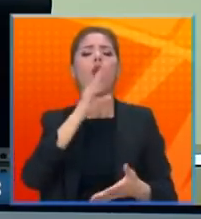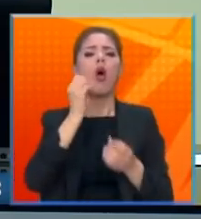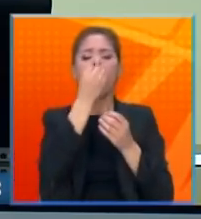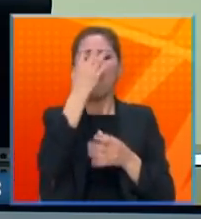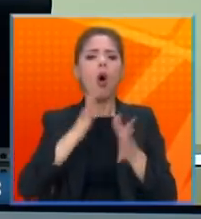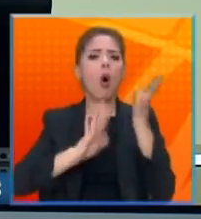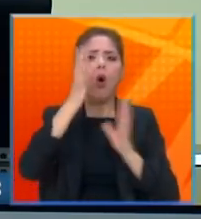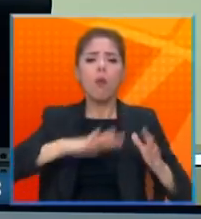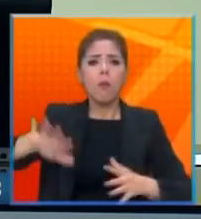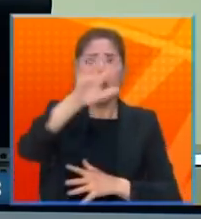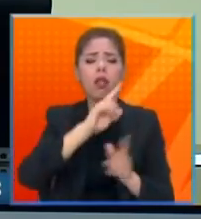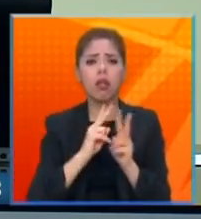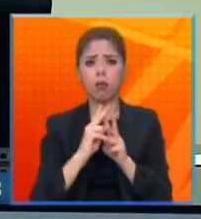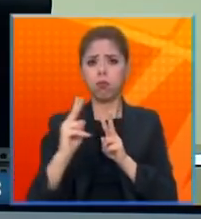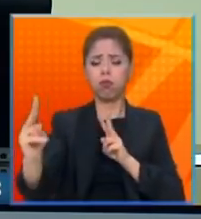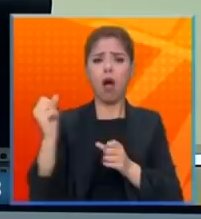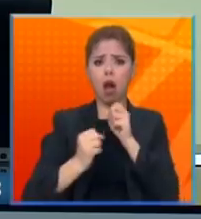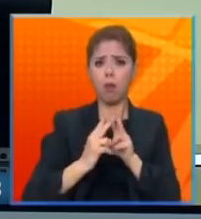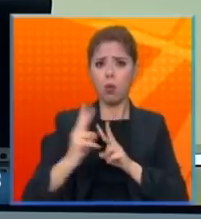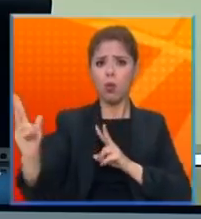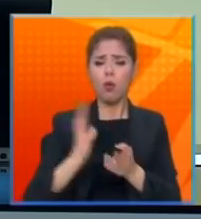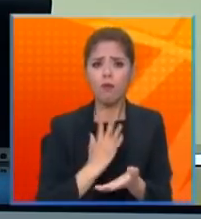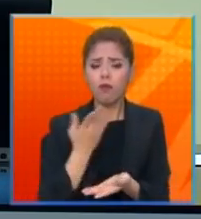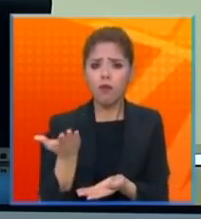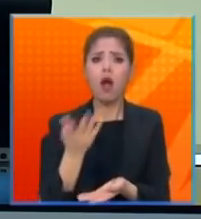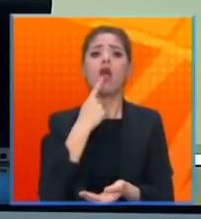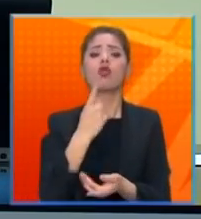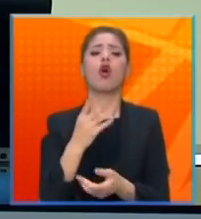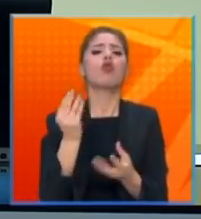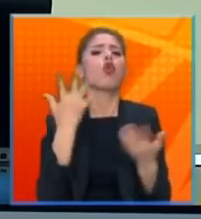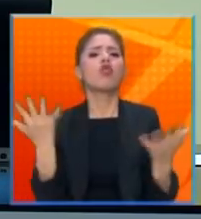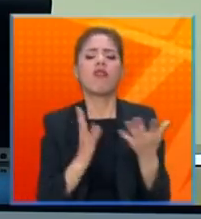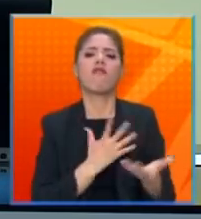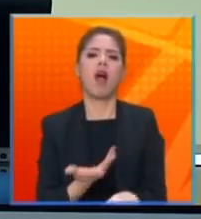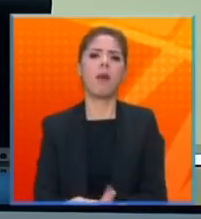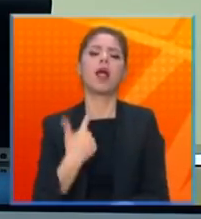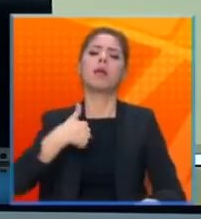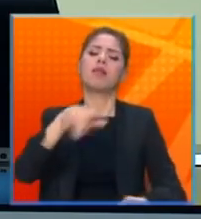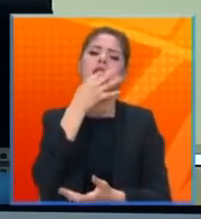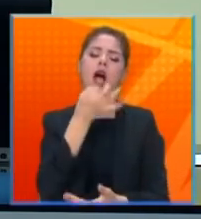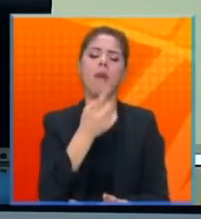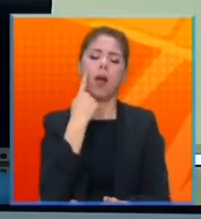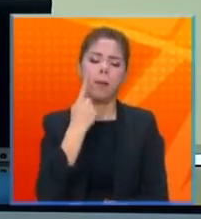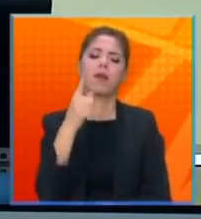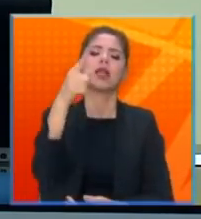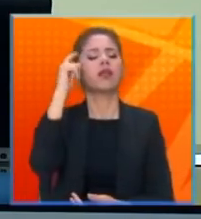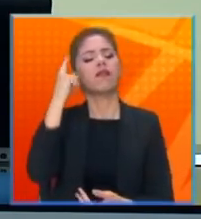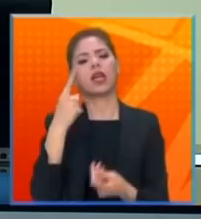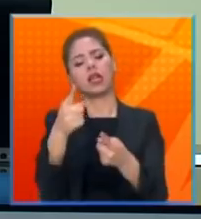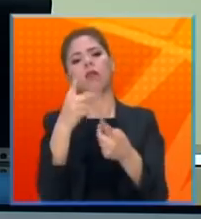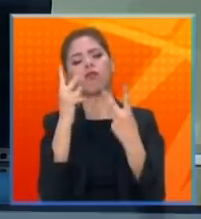alanlarının girişlerinde metrelerce araç kuyruğu oluştu. Söylenecek çok şey var aslında ama biz haberimizi verelim. Yorum sizin